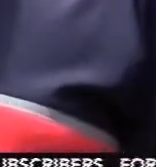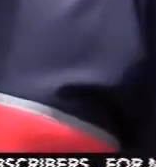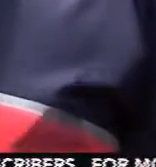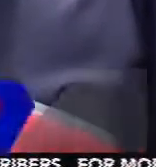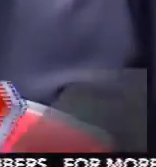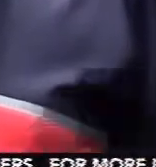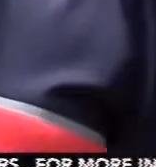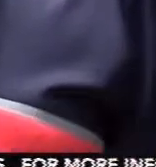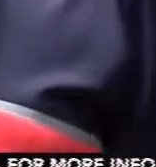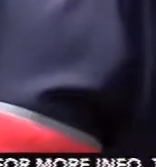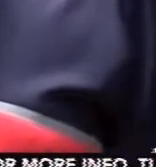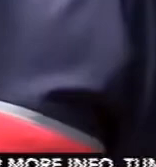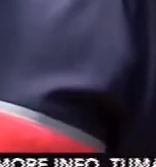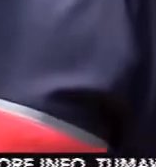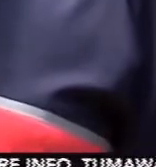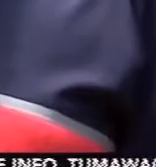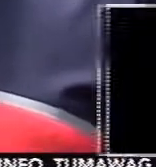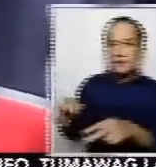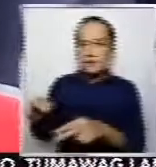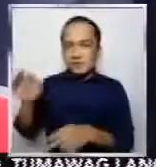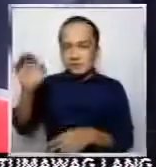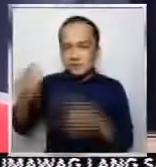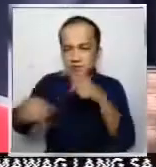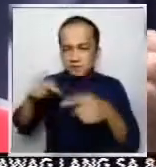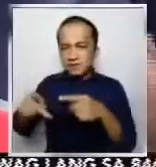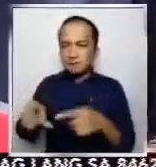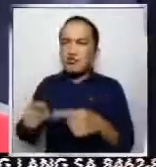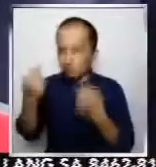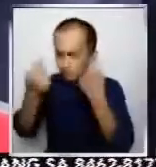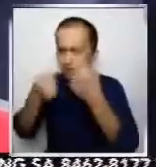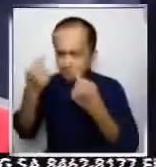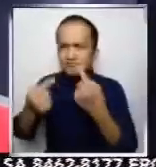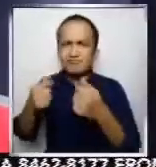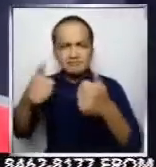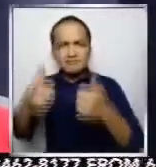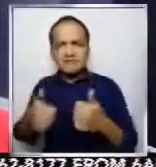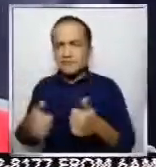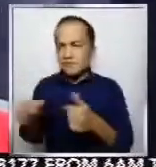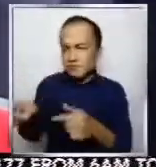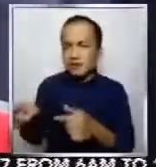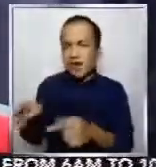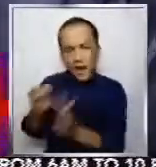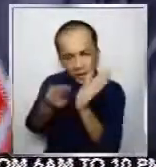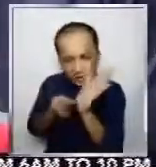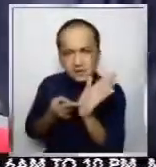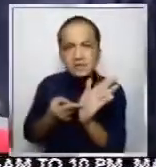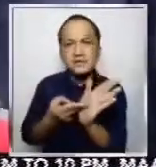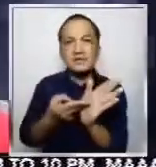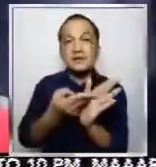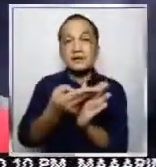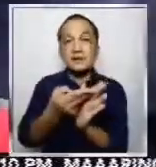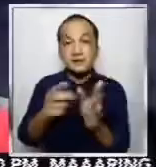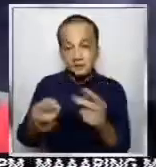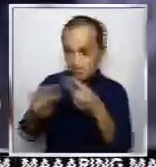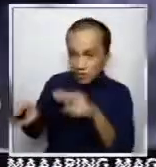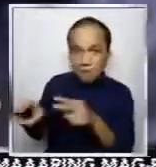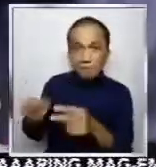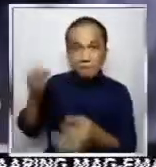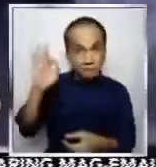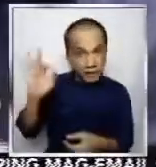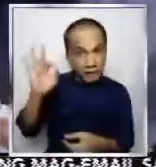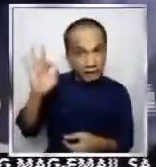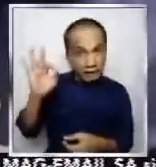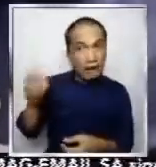kang mga kababayan mo na talagang very concerned at talagang nagiging tapat sila at biro mo, pera na ho yan, hawak na nila.